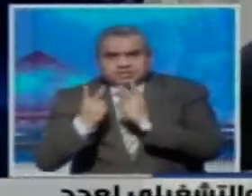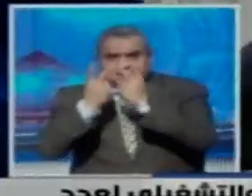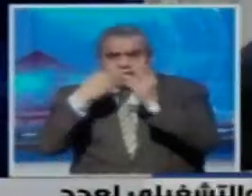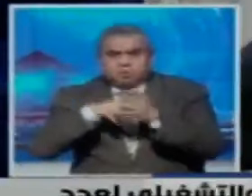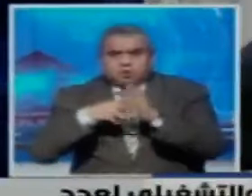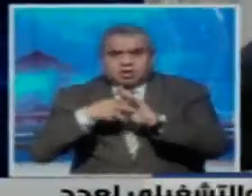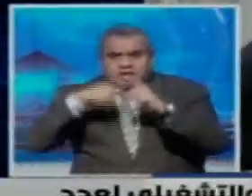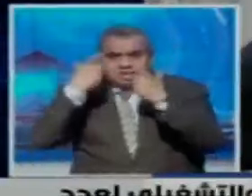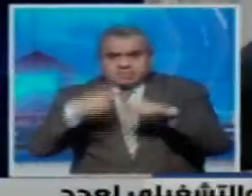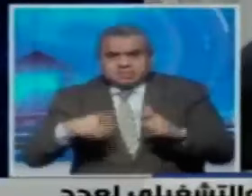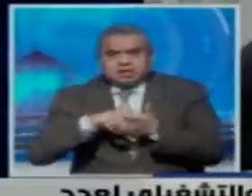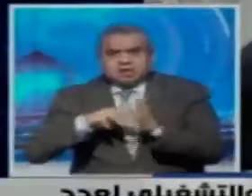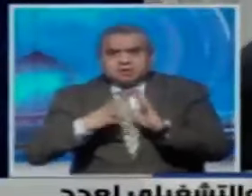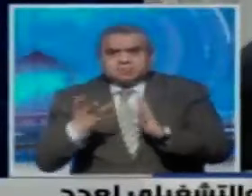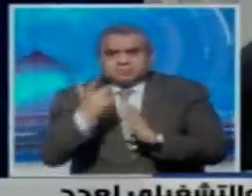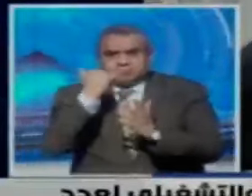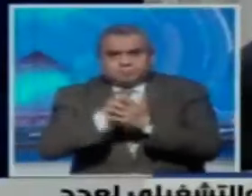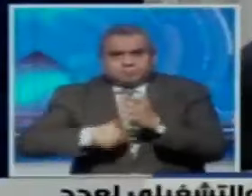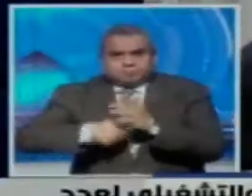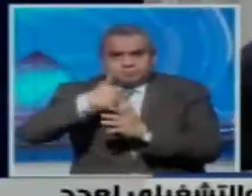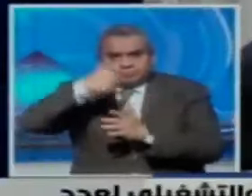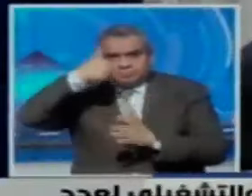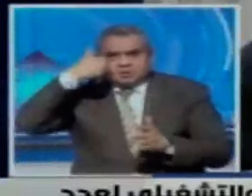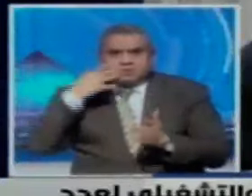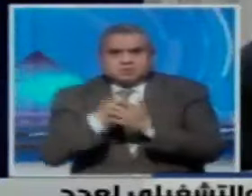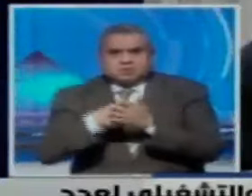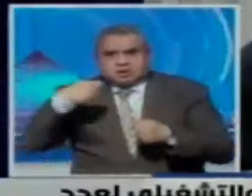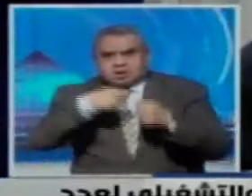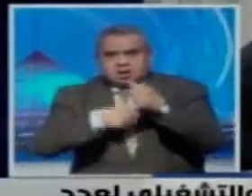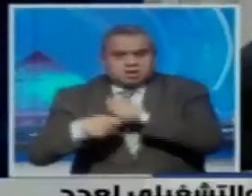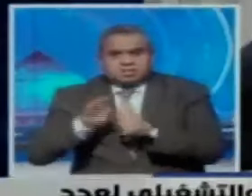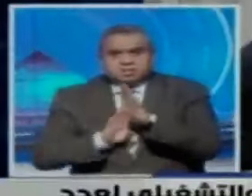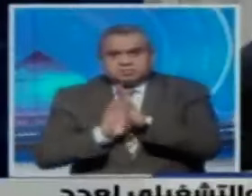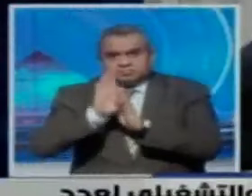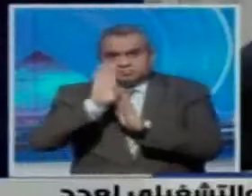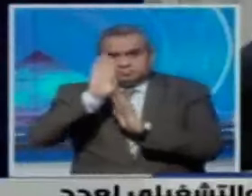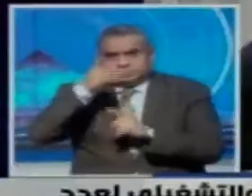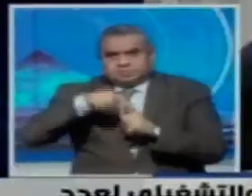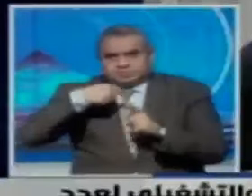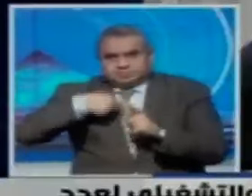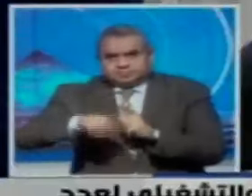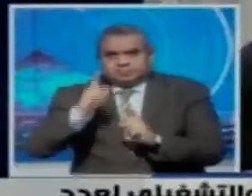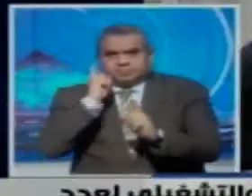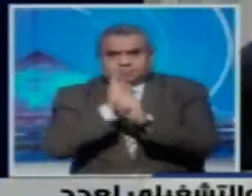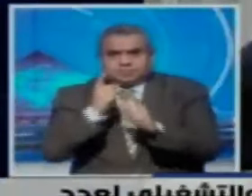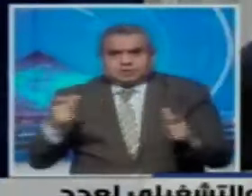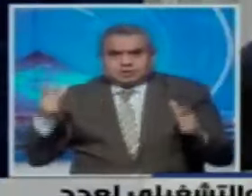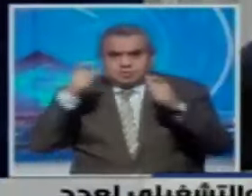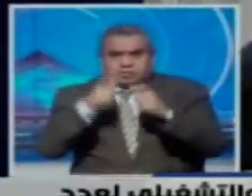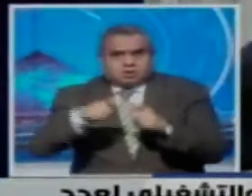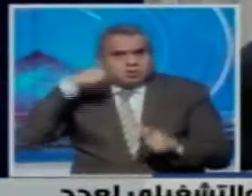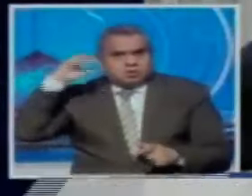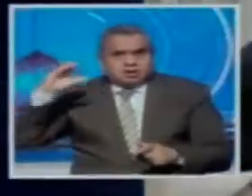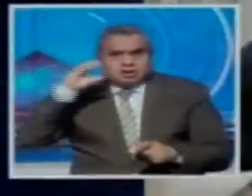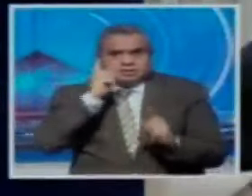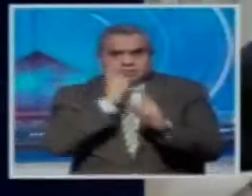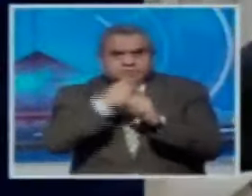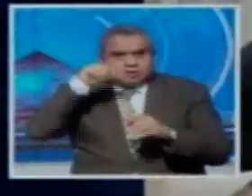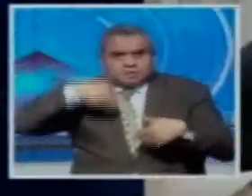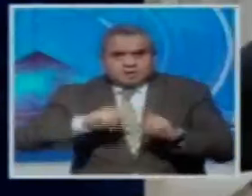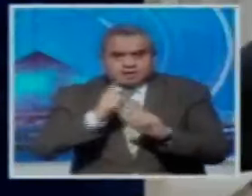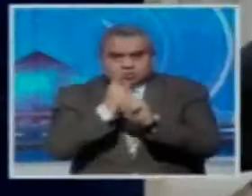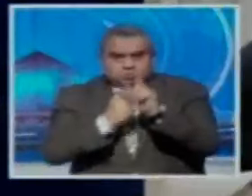للدولة لبناء وتطوير القدرات الذاتية والنهوض بالاقتصاد القومي. جاء ذلك خلال اجتماع عقده الرئيس مع رئيس